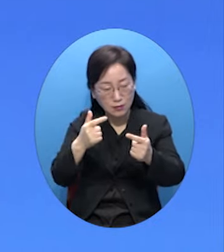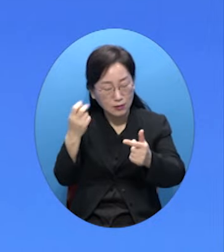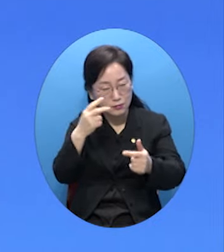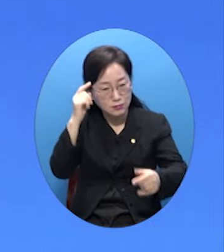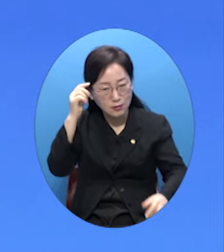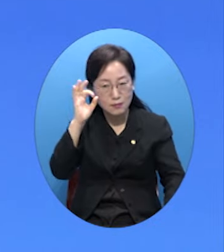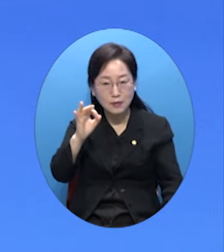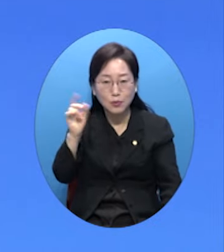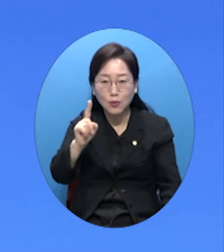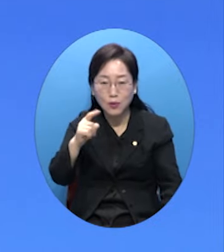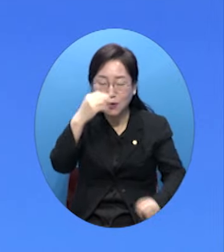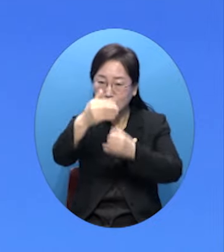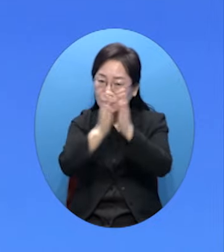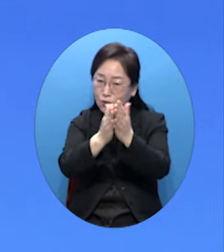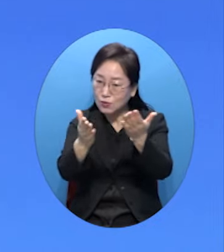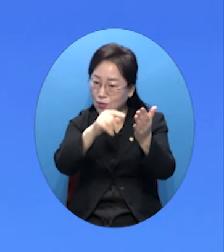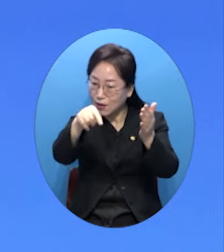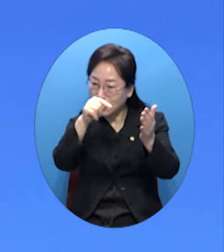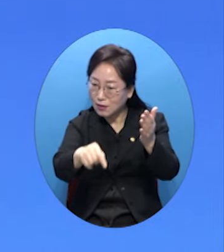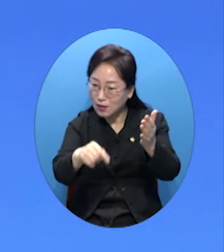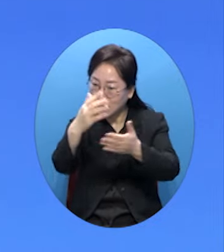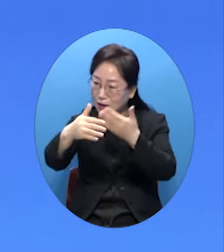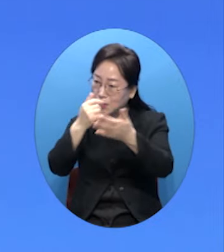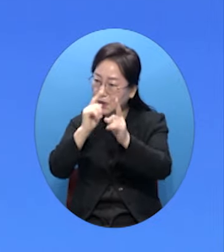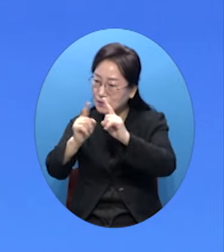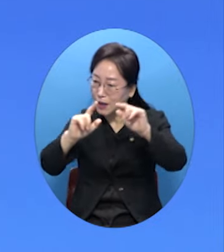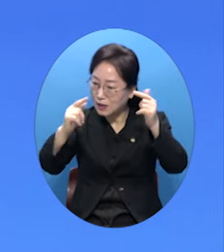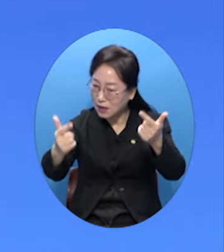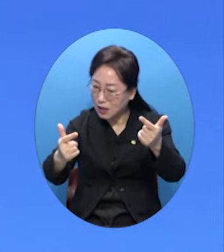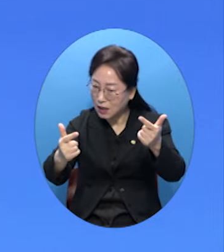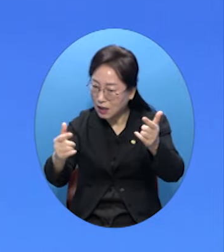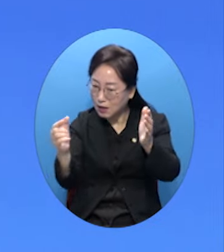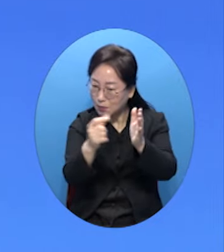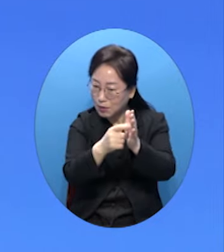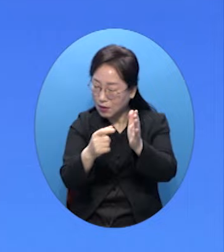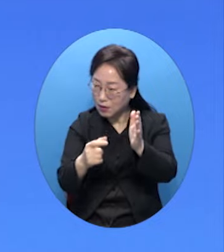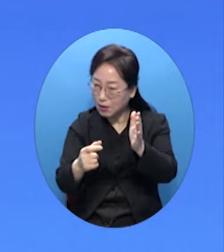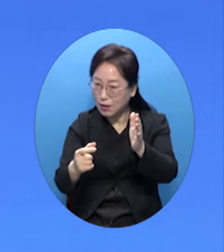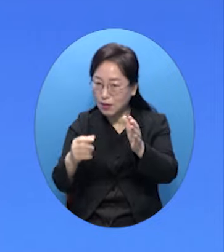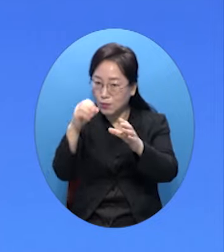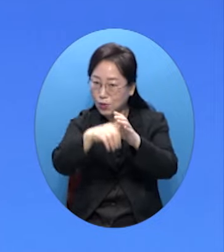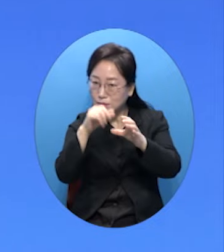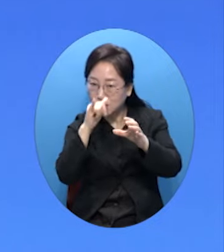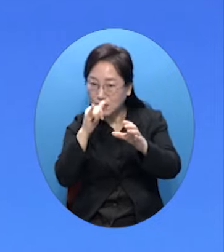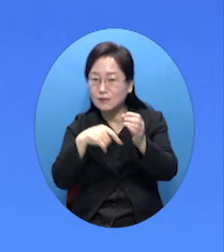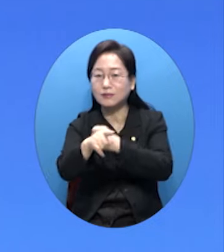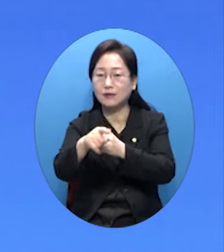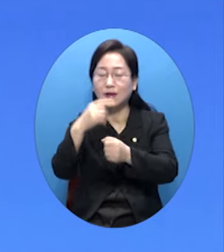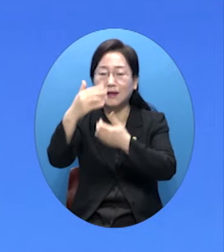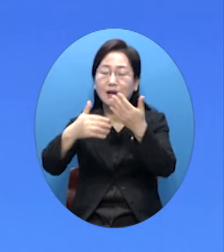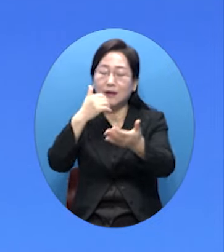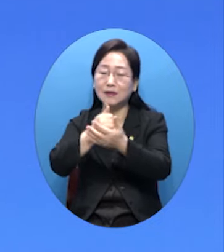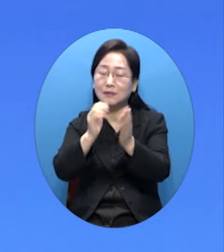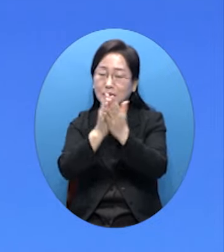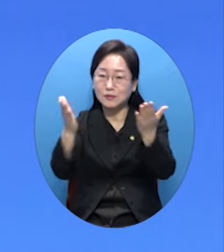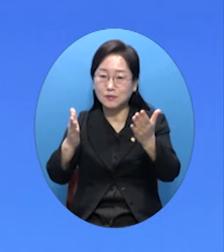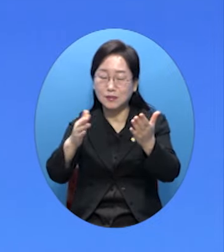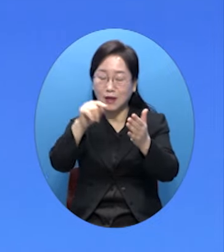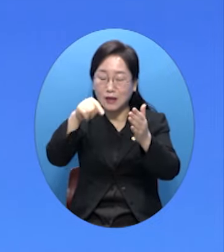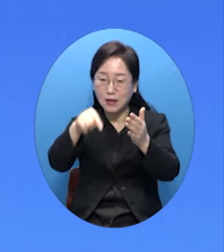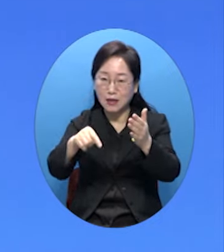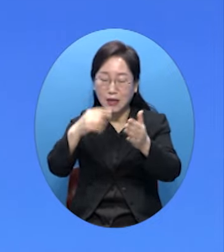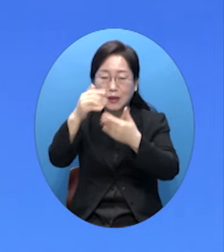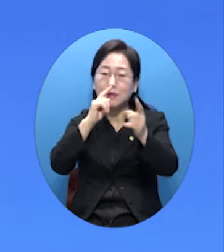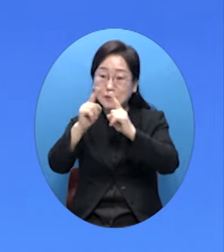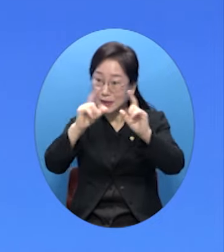보면 성경 안에 하나님의 말씀이 아닌 것도 있다는 말입니다. 그래서 그 사람들은 성경 안에 하나님의 말씀이 아닌 것을 다 빼내야